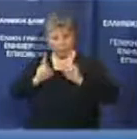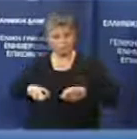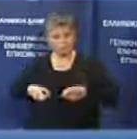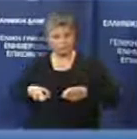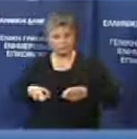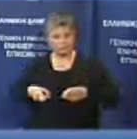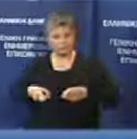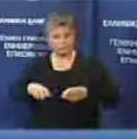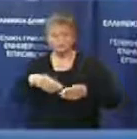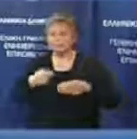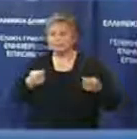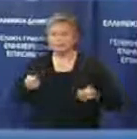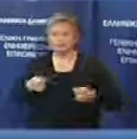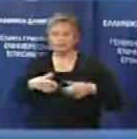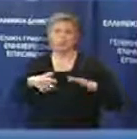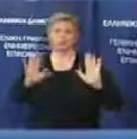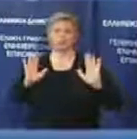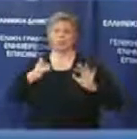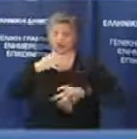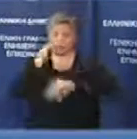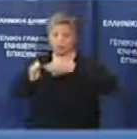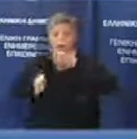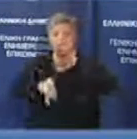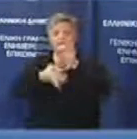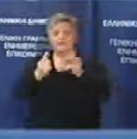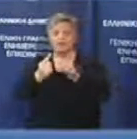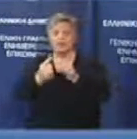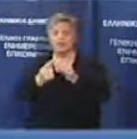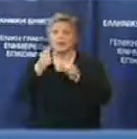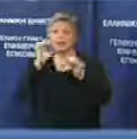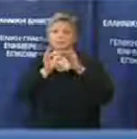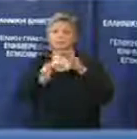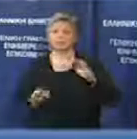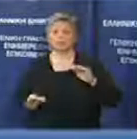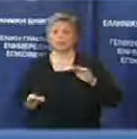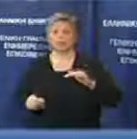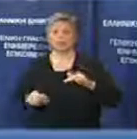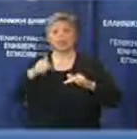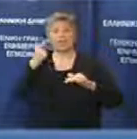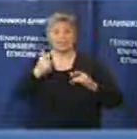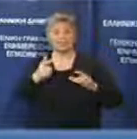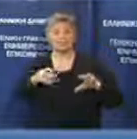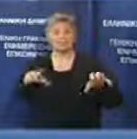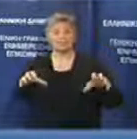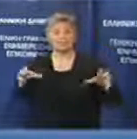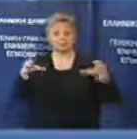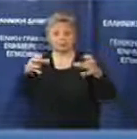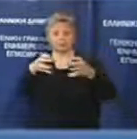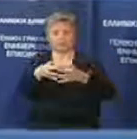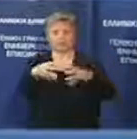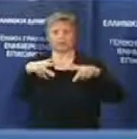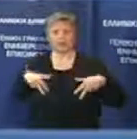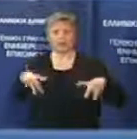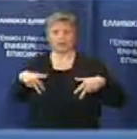είπα όμως, όσο μπορούσα πιο αναλυτικά, ότι όταν δύο διαφορετικοί πολιτικοί σχηματισμοί μετέχουν σε μία